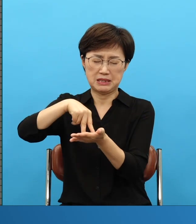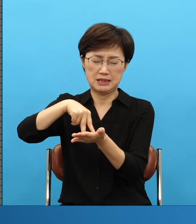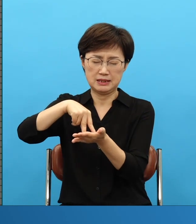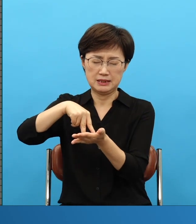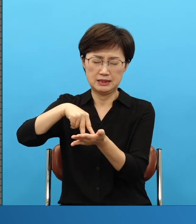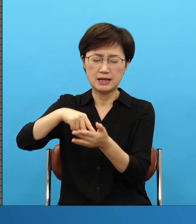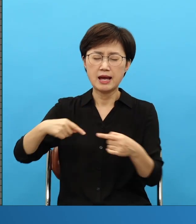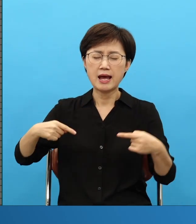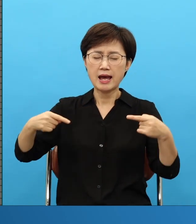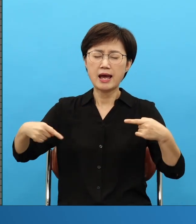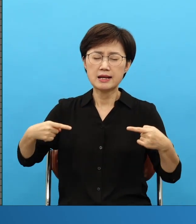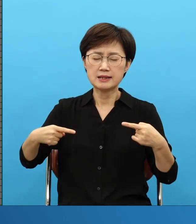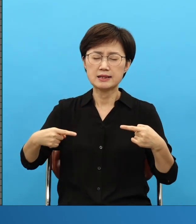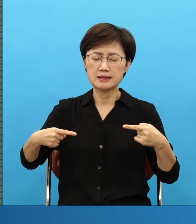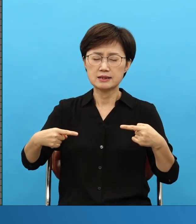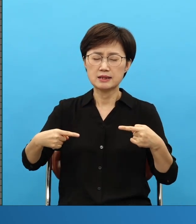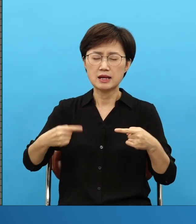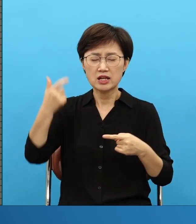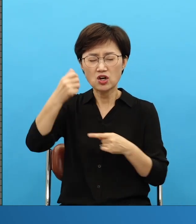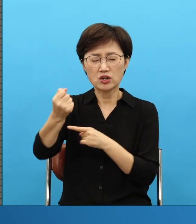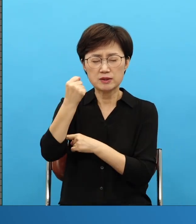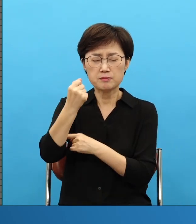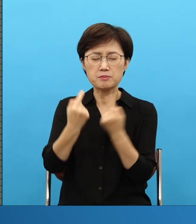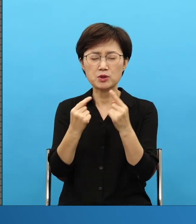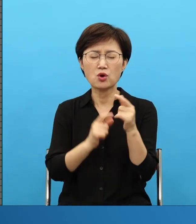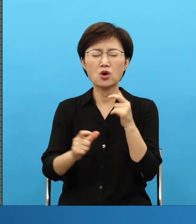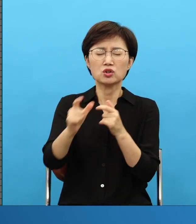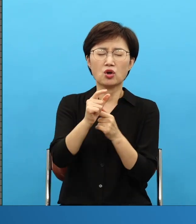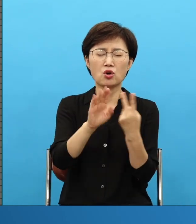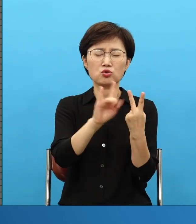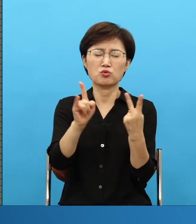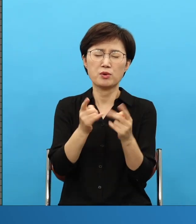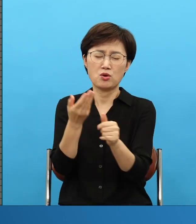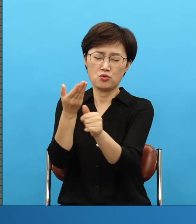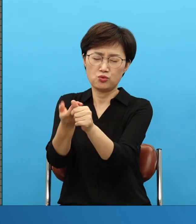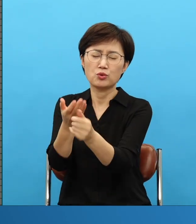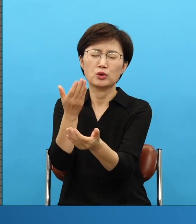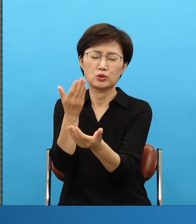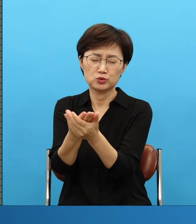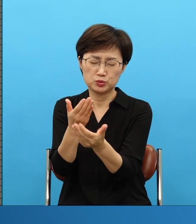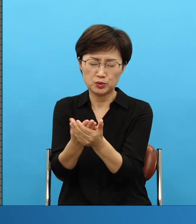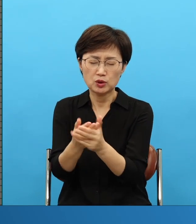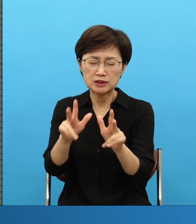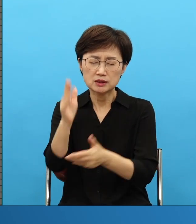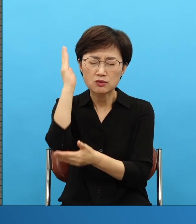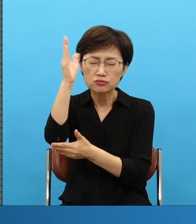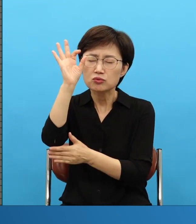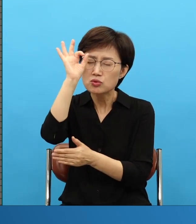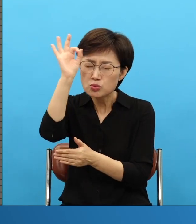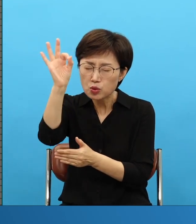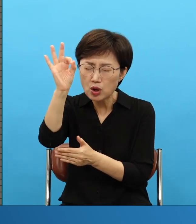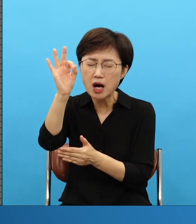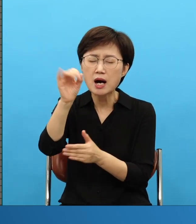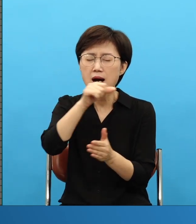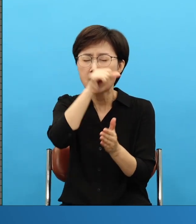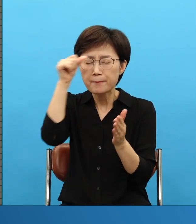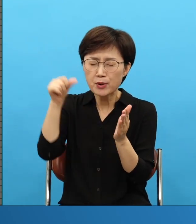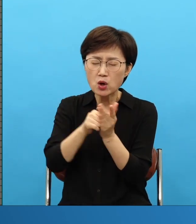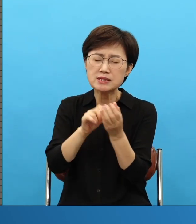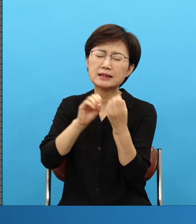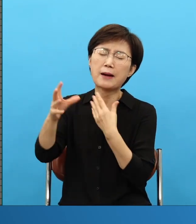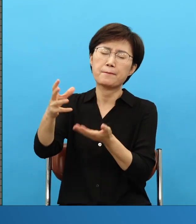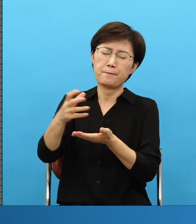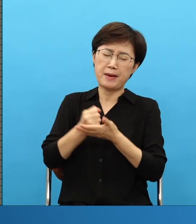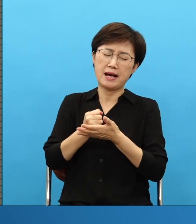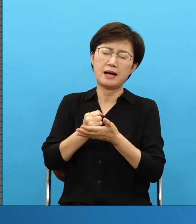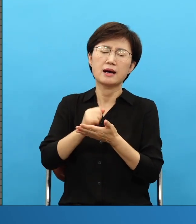갑절의 영감으로 역사하사 인생을 살아갈 때 최고의 응답이 되는 말씀을 주옵소서. Please work upon Reverend Yugang Su who will testify of your word at this time with a double portion of the